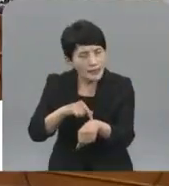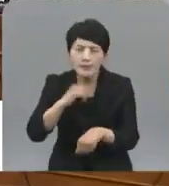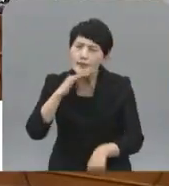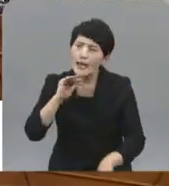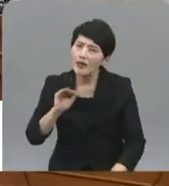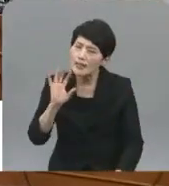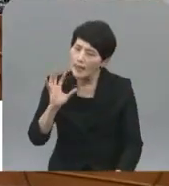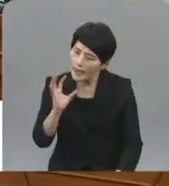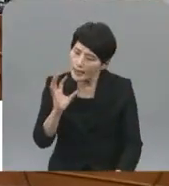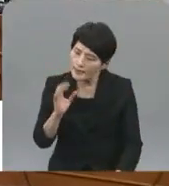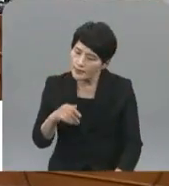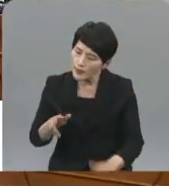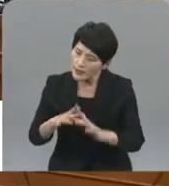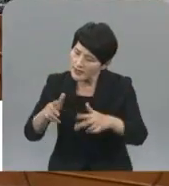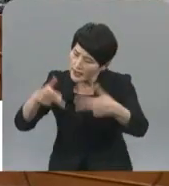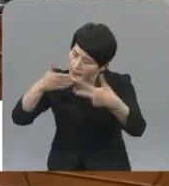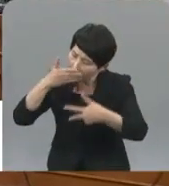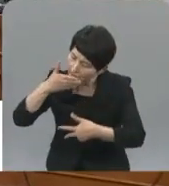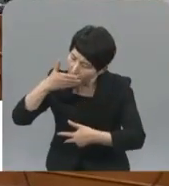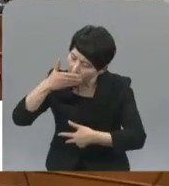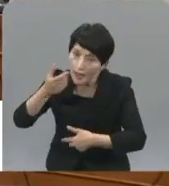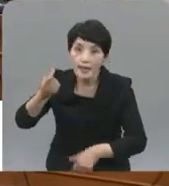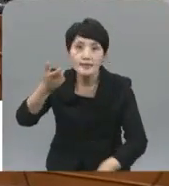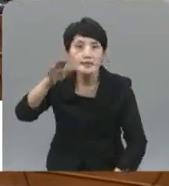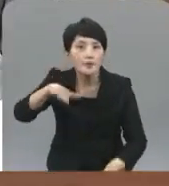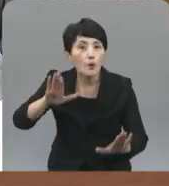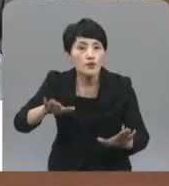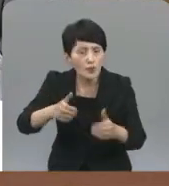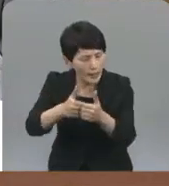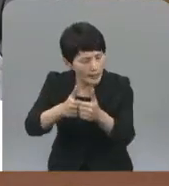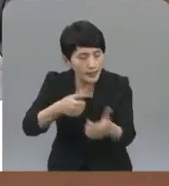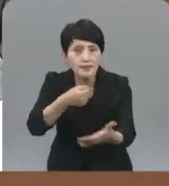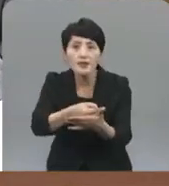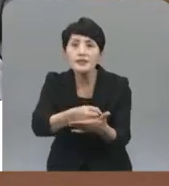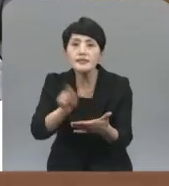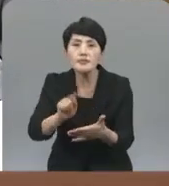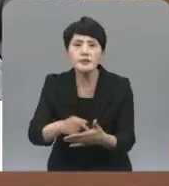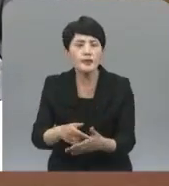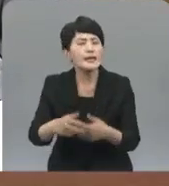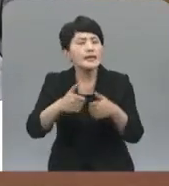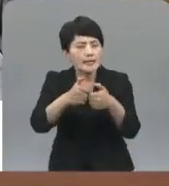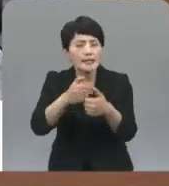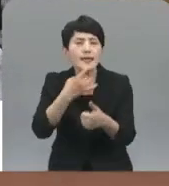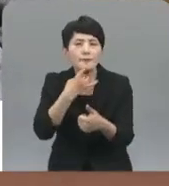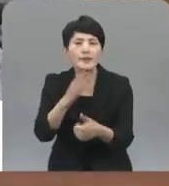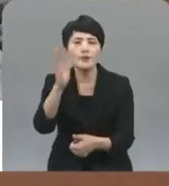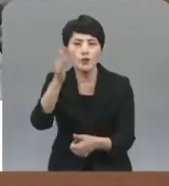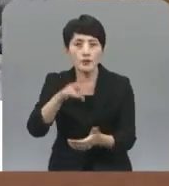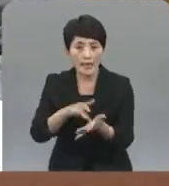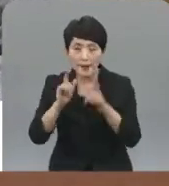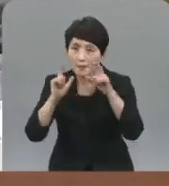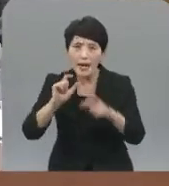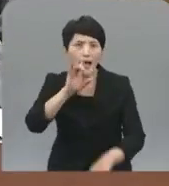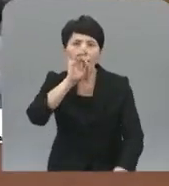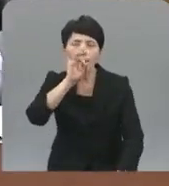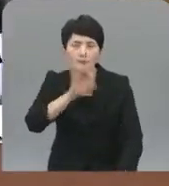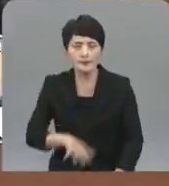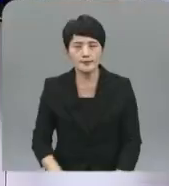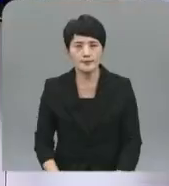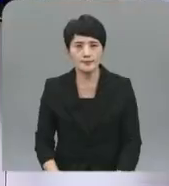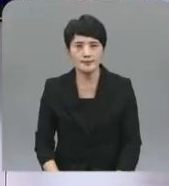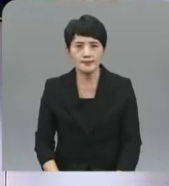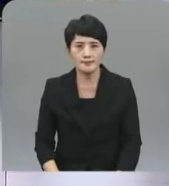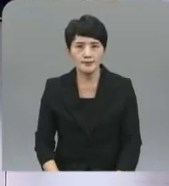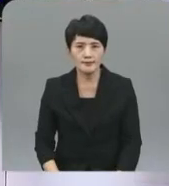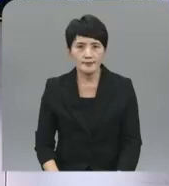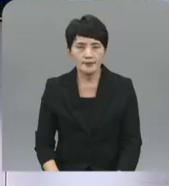riêng các bệnh nhi cũng có thể được khám và điều trị không tiếp xúc trực tiếp chỉ tại các cơ sở y tế đã từng khám điều trị trước đó nếu bệnh